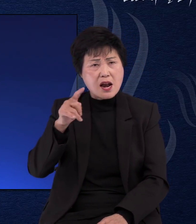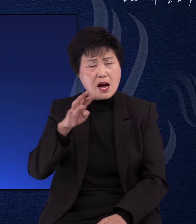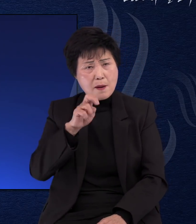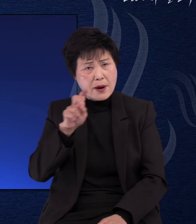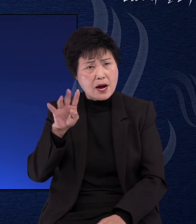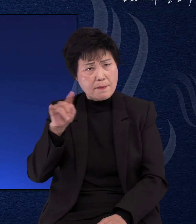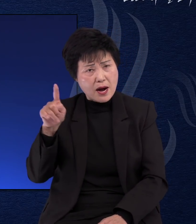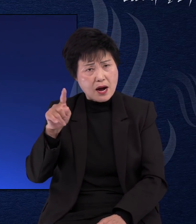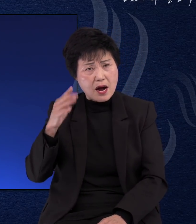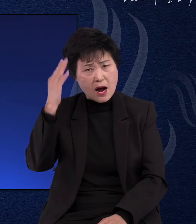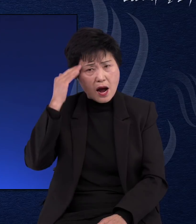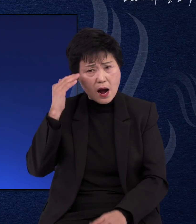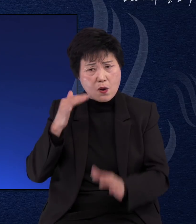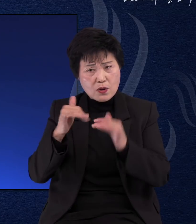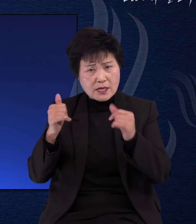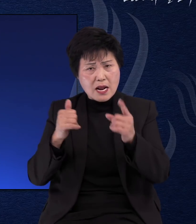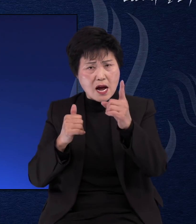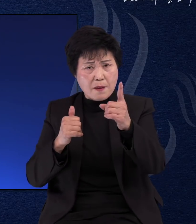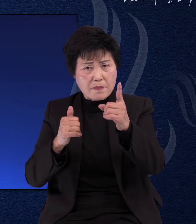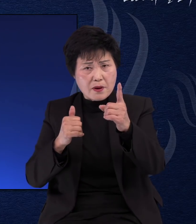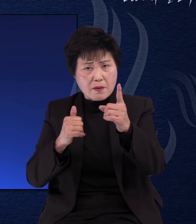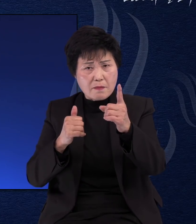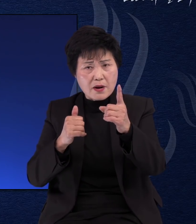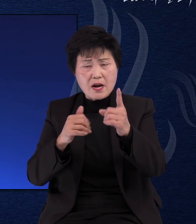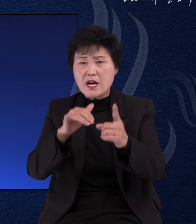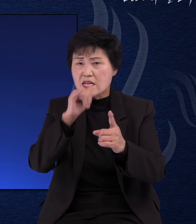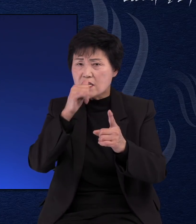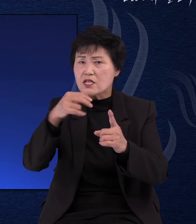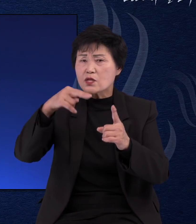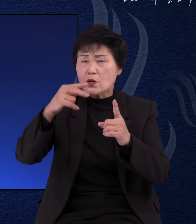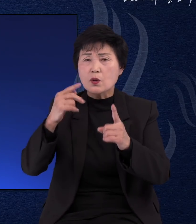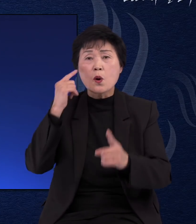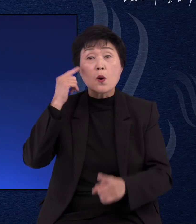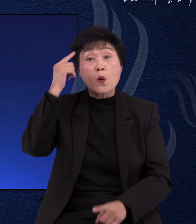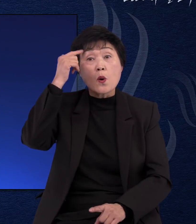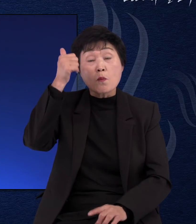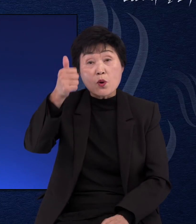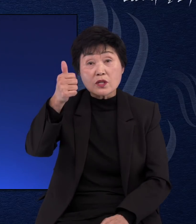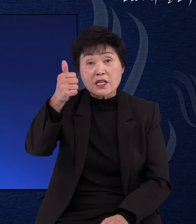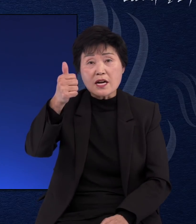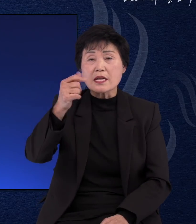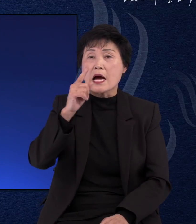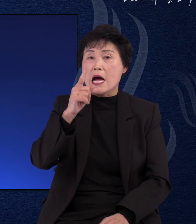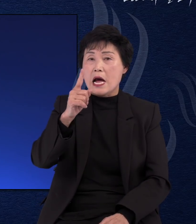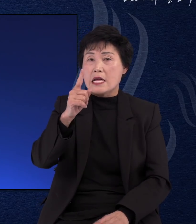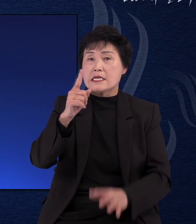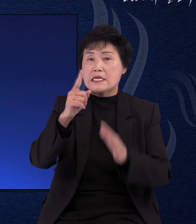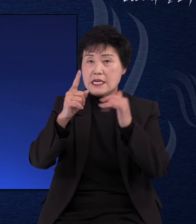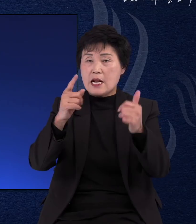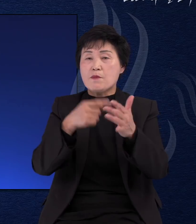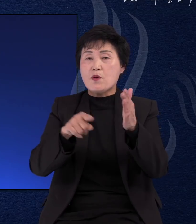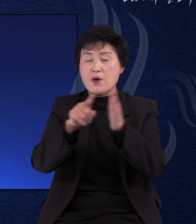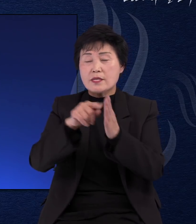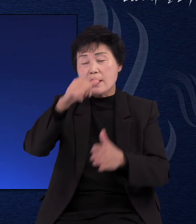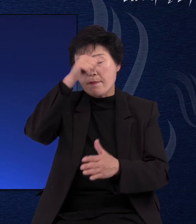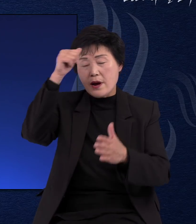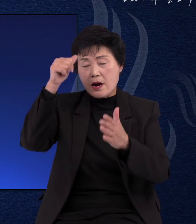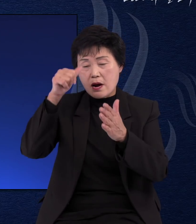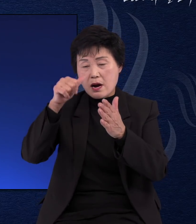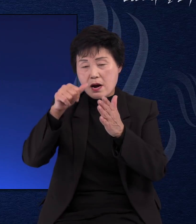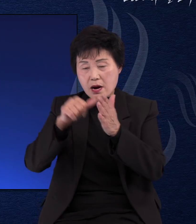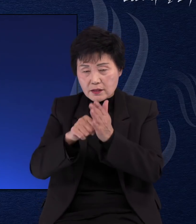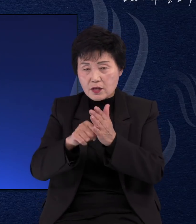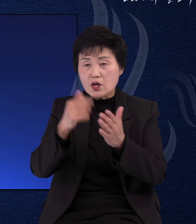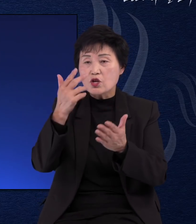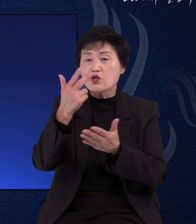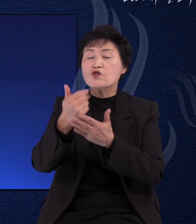명만 있어도 목사는 가서 그 한 사람을 위해 평생 죽을 때까지 목회해야 되는 건 맞아요.